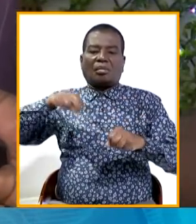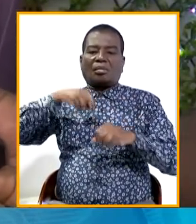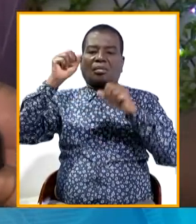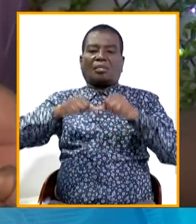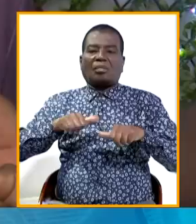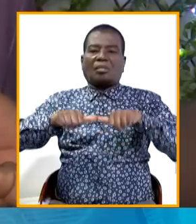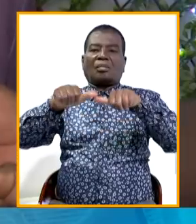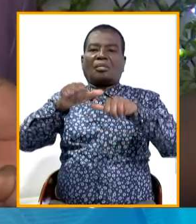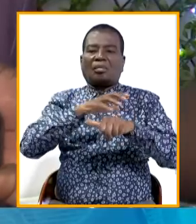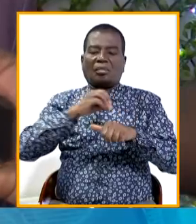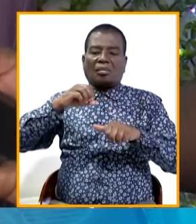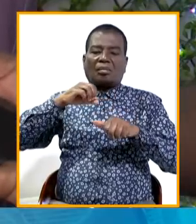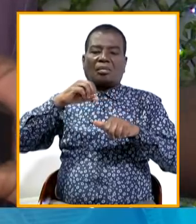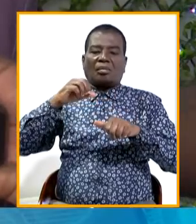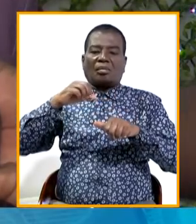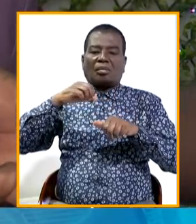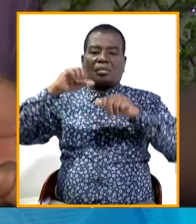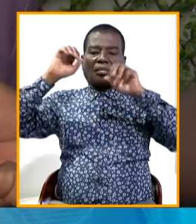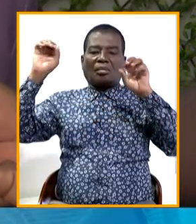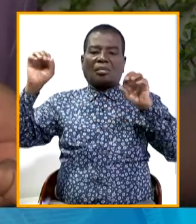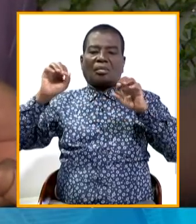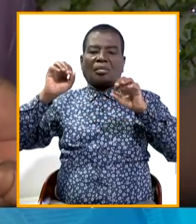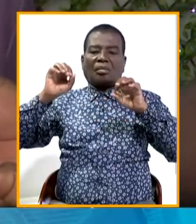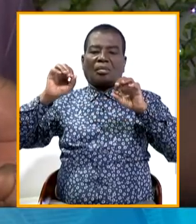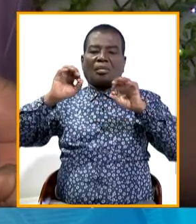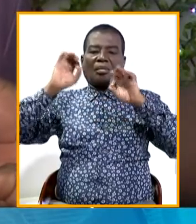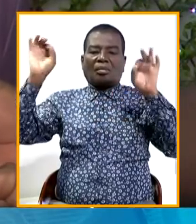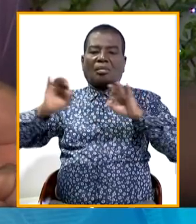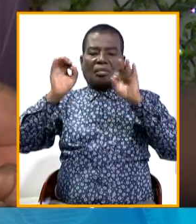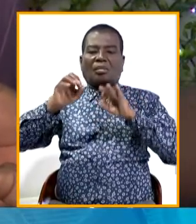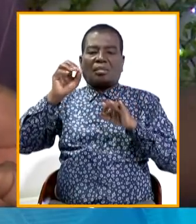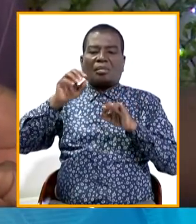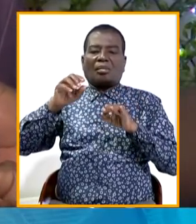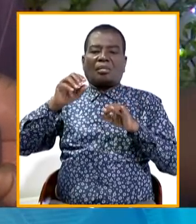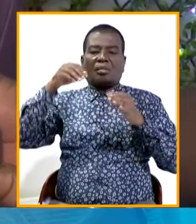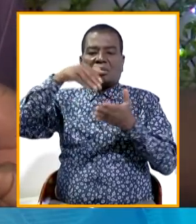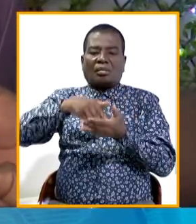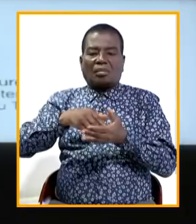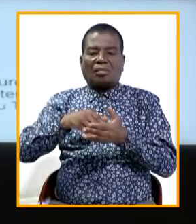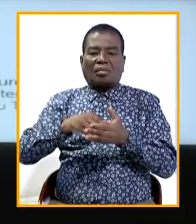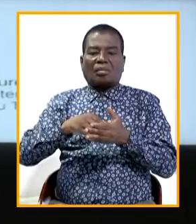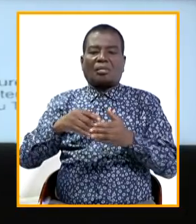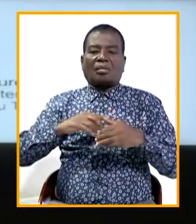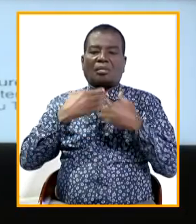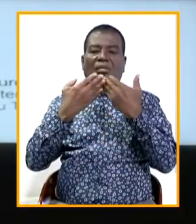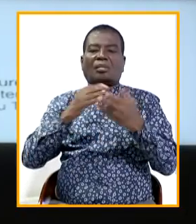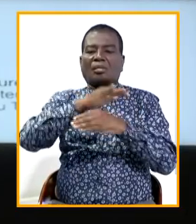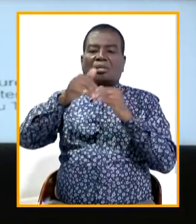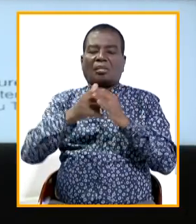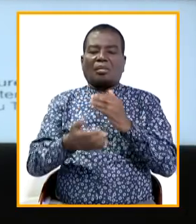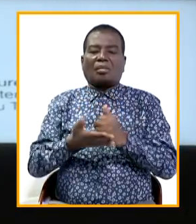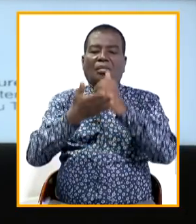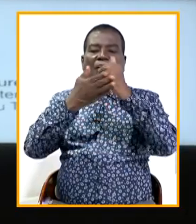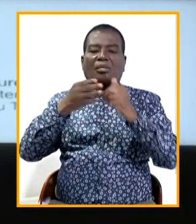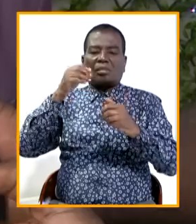continuer et fêter 20 ans, 25 ans, ainsi de suite. Mais déjà, je remercie tous ceux qui ont contribué